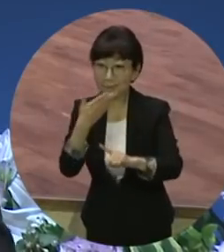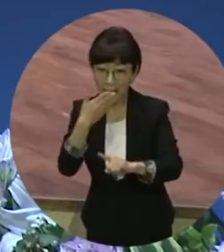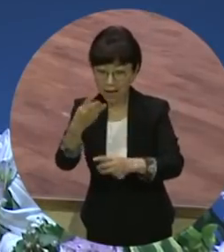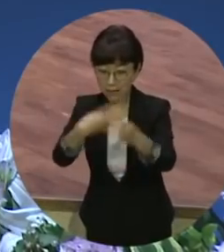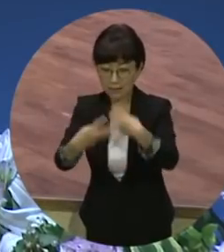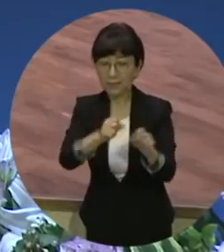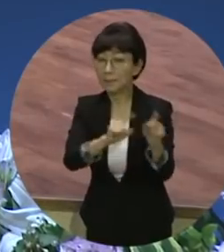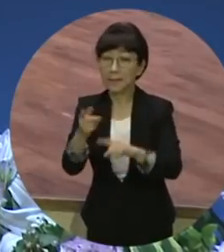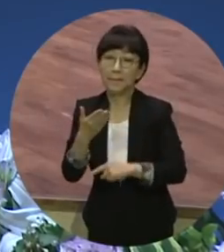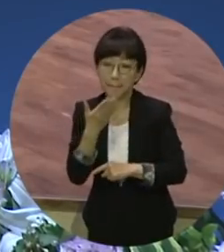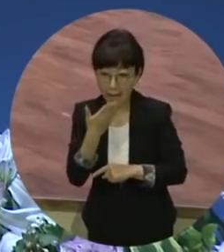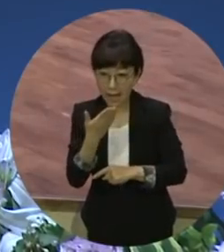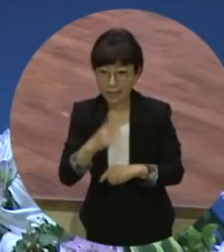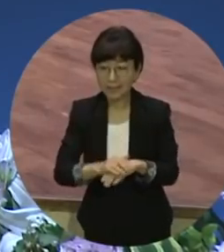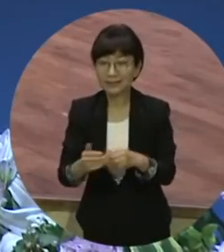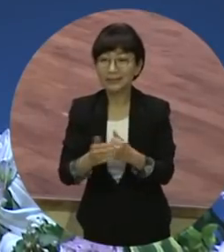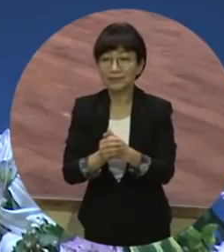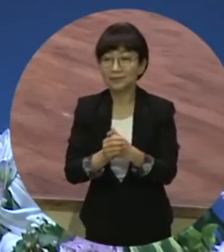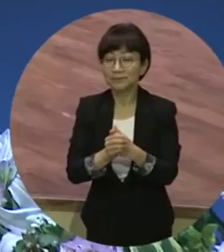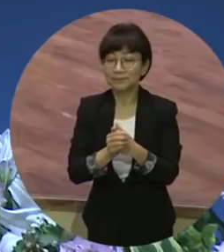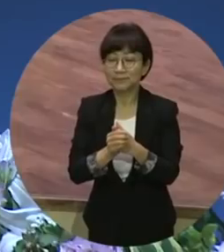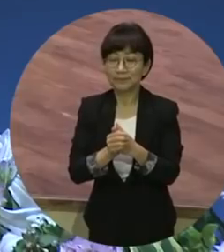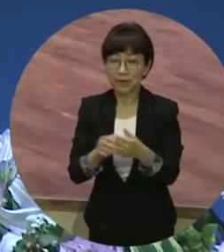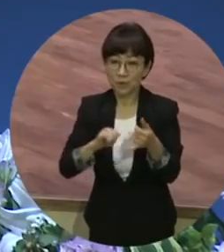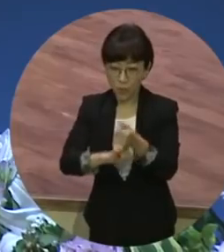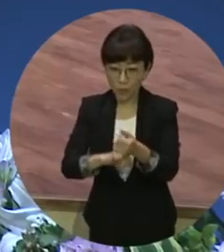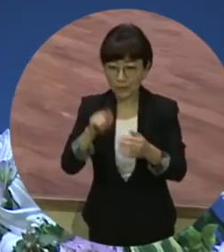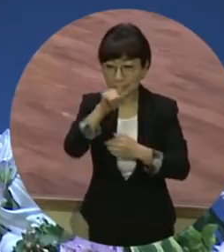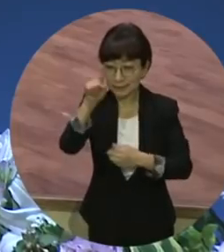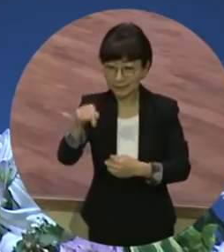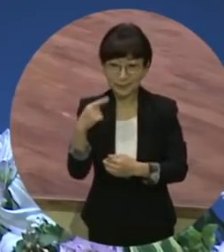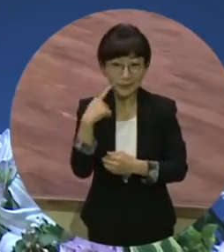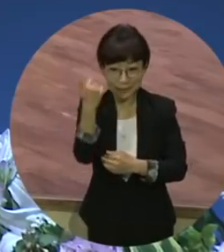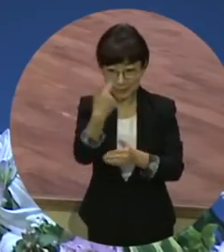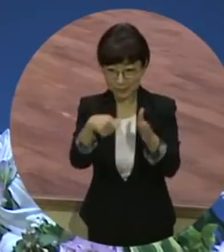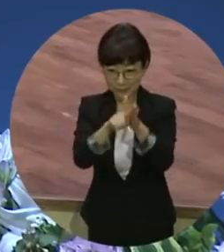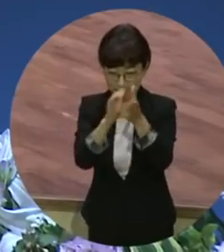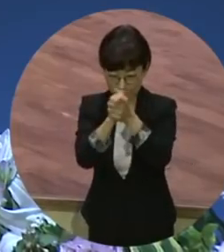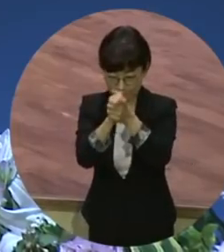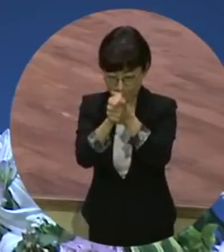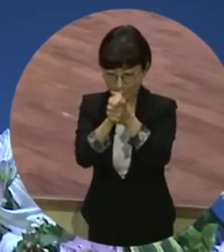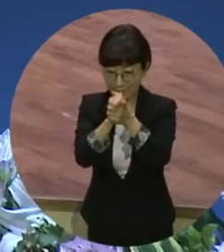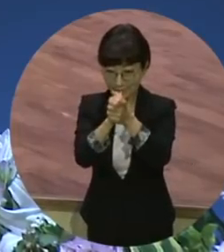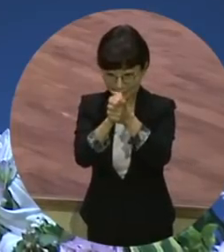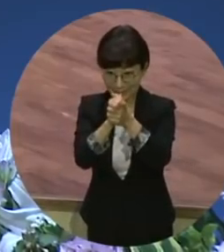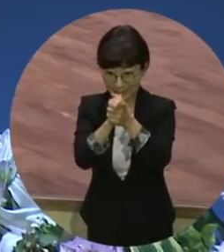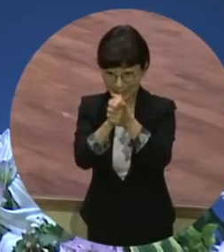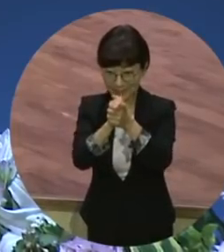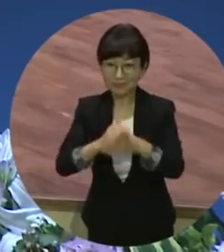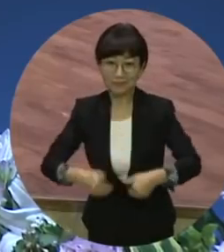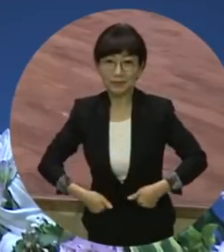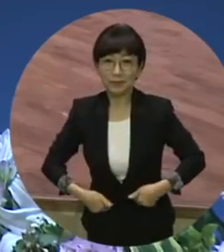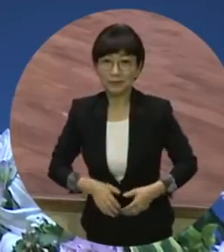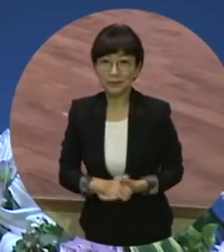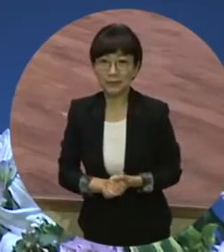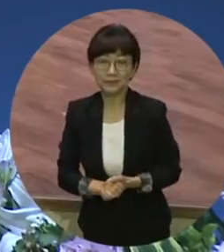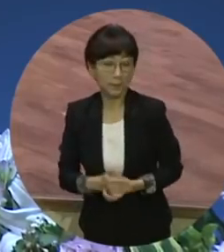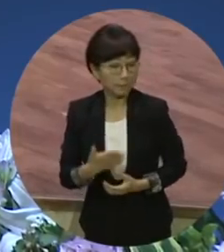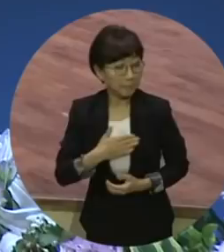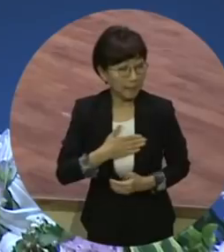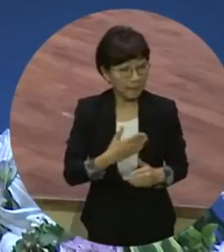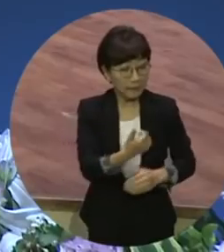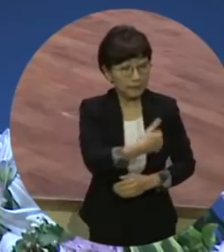그래서 여러분들이 목사님을 위해서 일심전심 기도해 주실 때 자녀보다 더 내 생활 현장보다